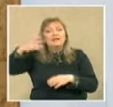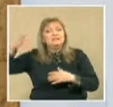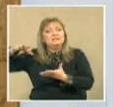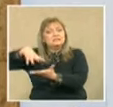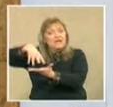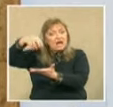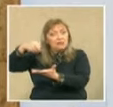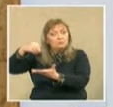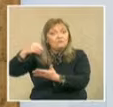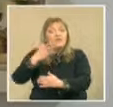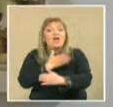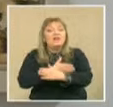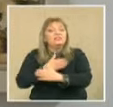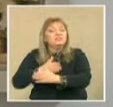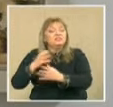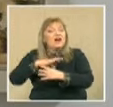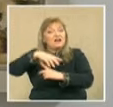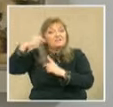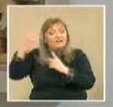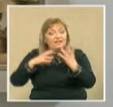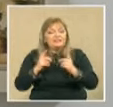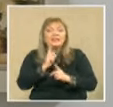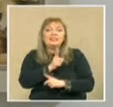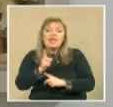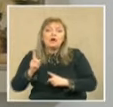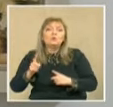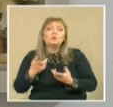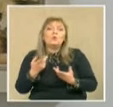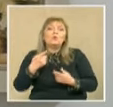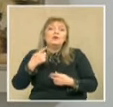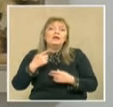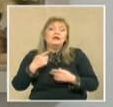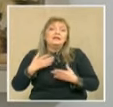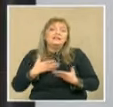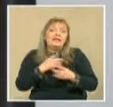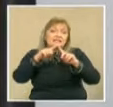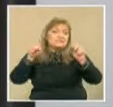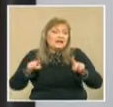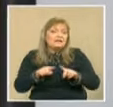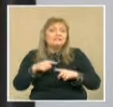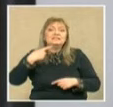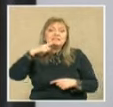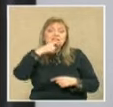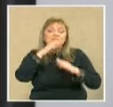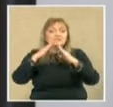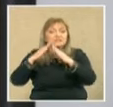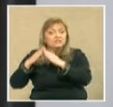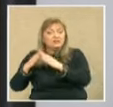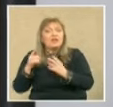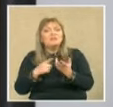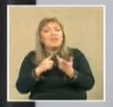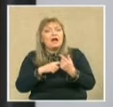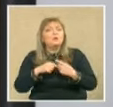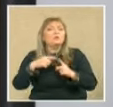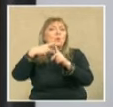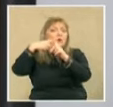и няколко етюда, бих ги нарекала, на сливенски къщи, които са претворени в едни миниатюри, няколко храма,